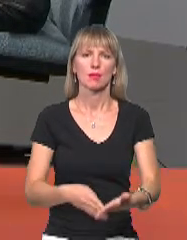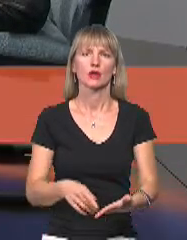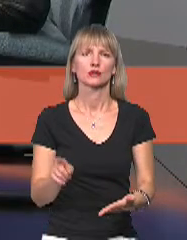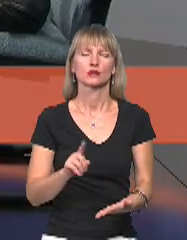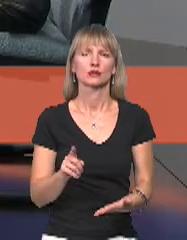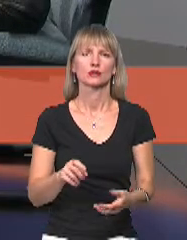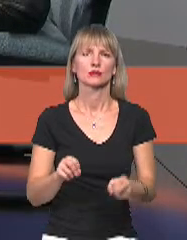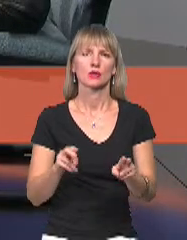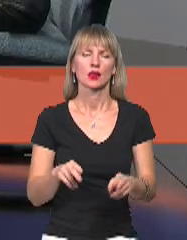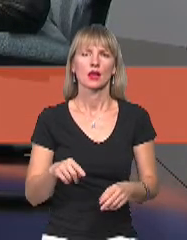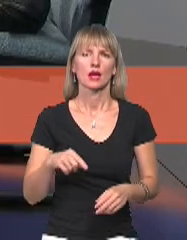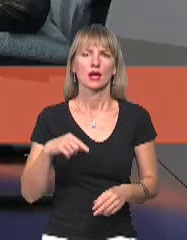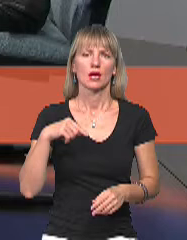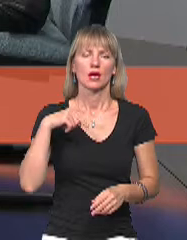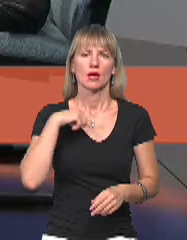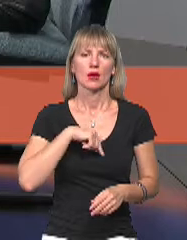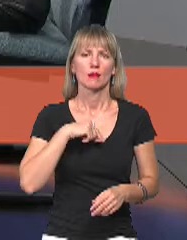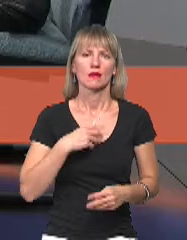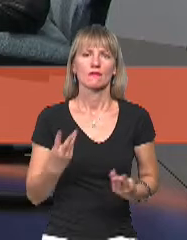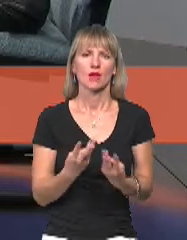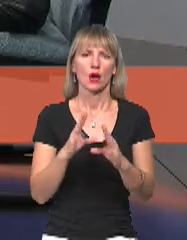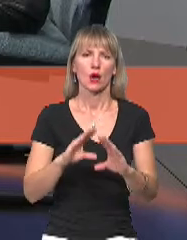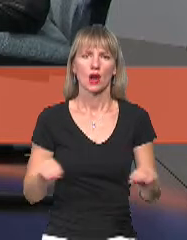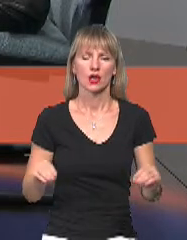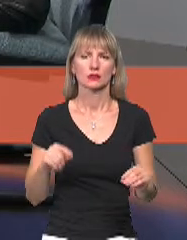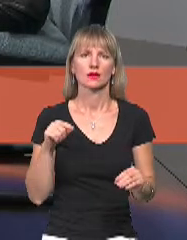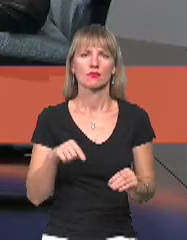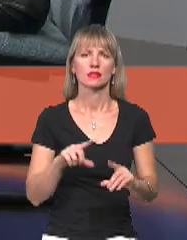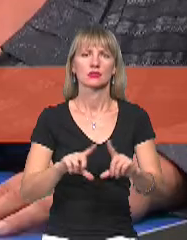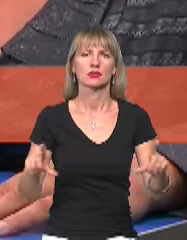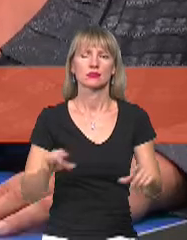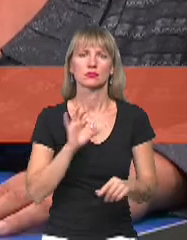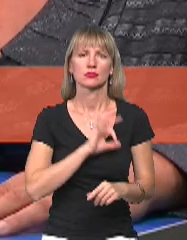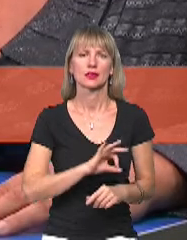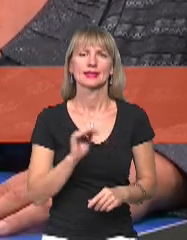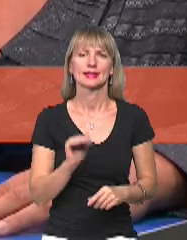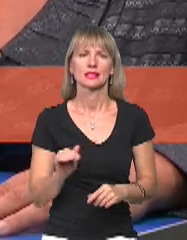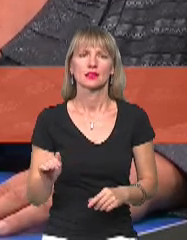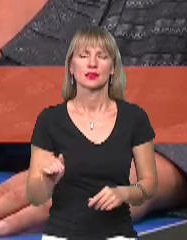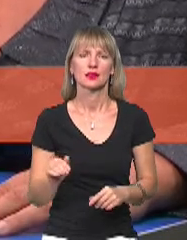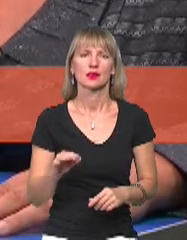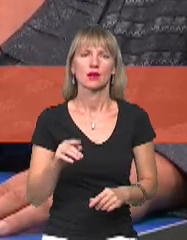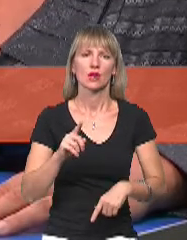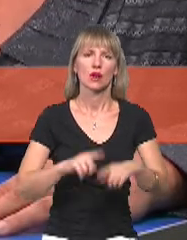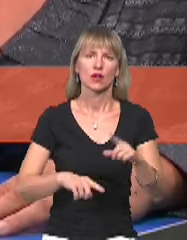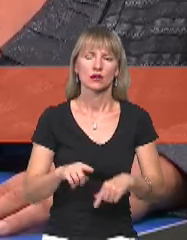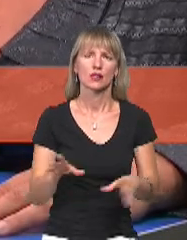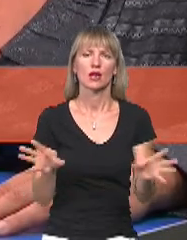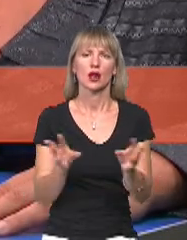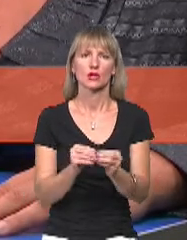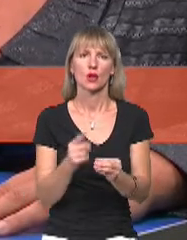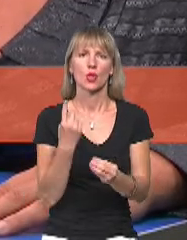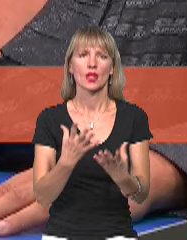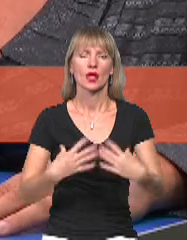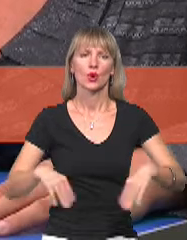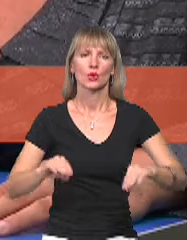з профілактиці емоційного вигорання. А те, що ми побачили в сюжеті, в цьому заході задіяні і діти. Тобто, батьки і діти разом однією